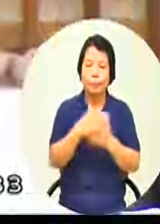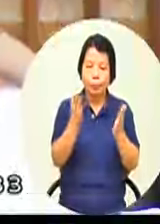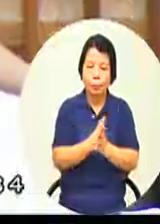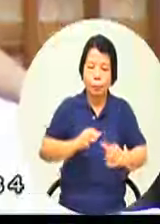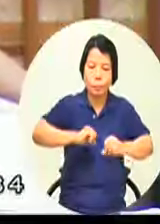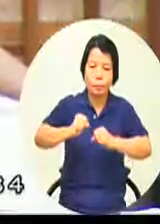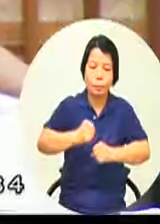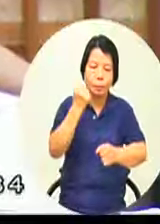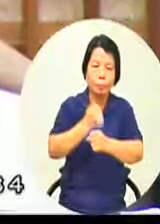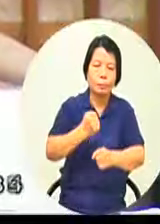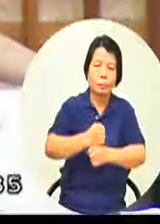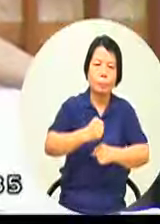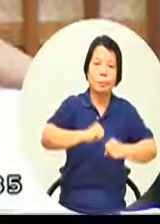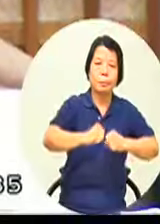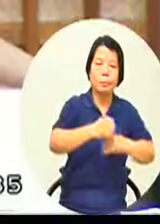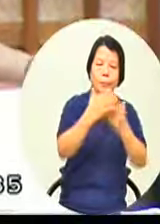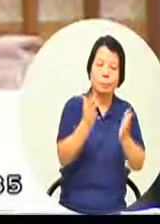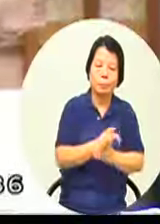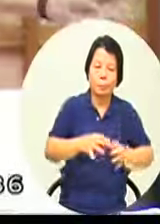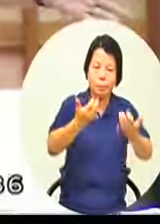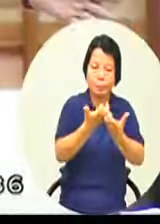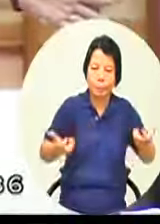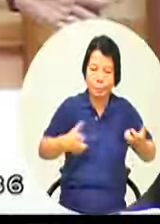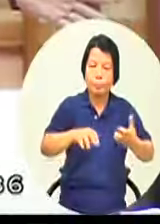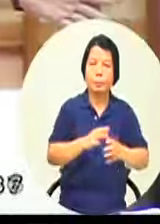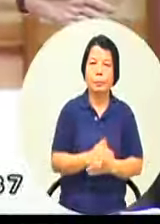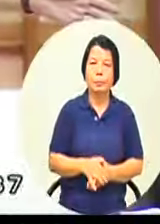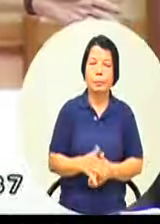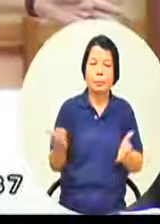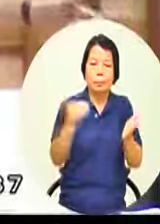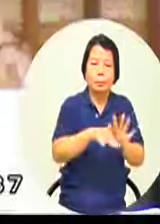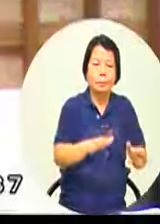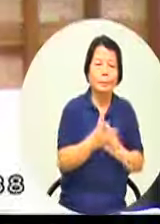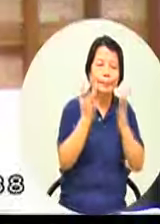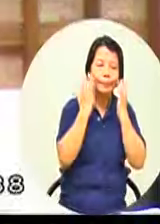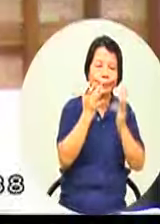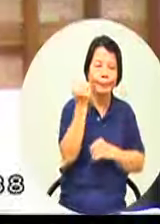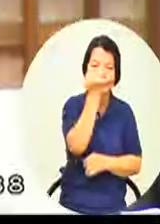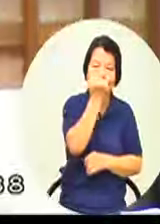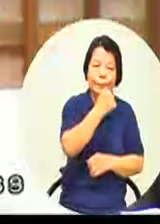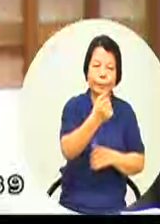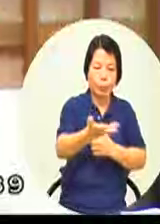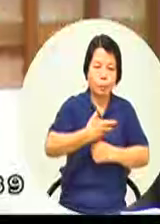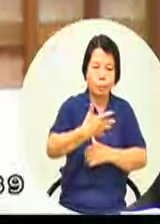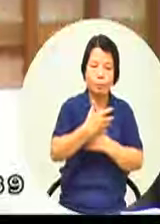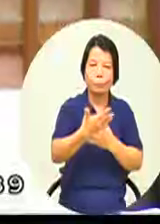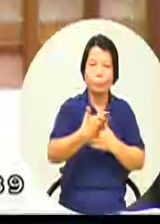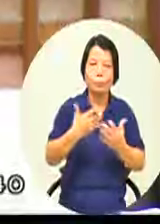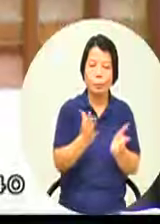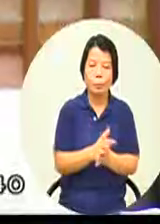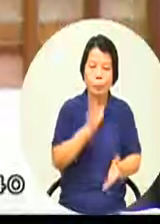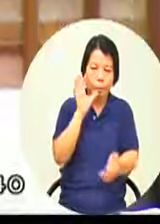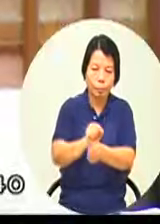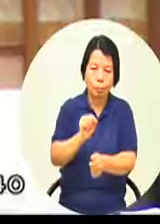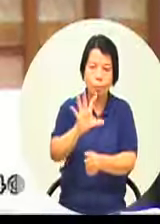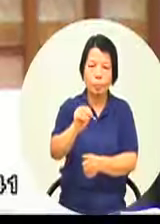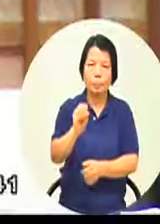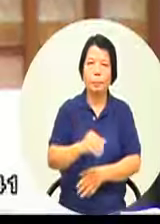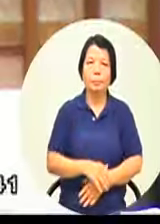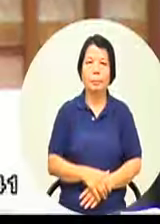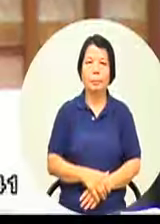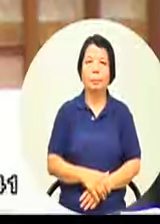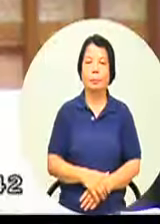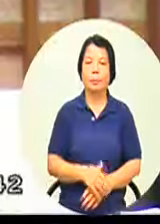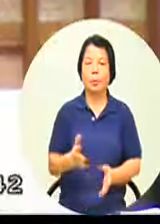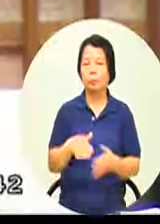跟作为拉出来，到底哪些是菜虫，你给我们一个交代，你抓到了没有，还是